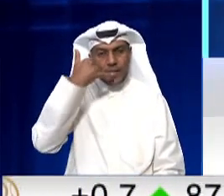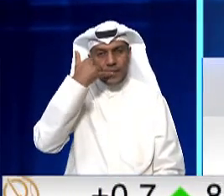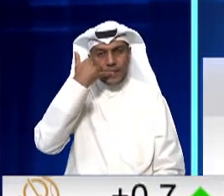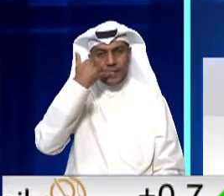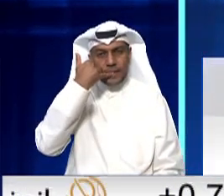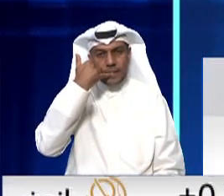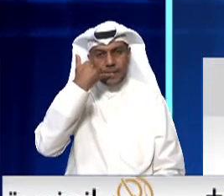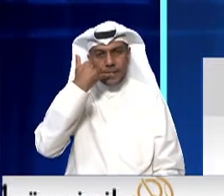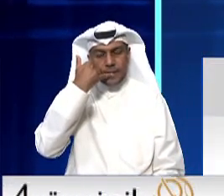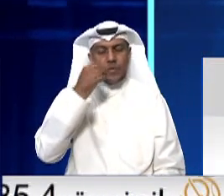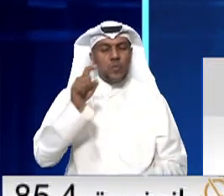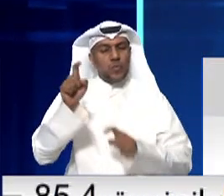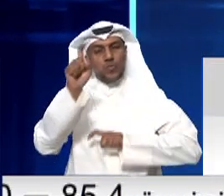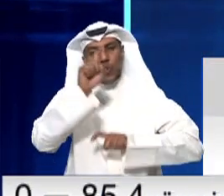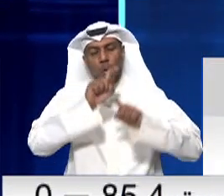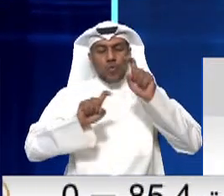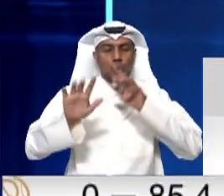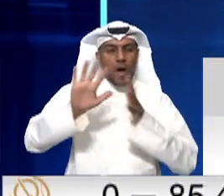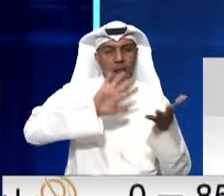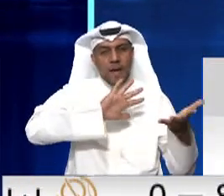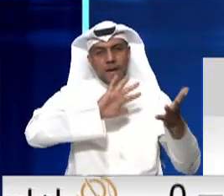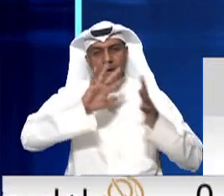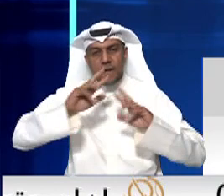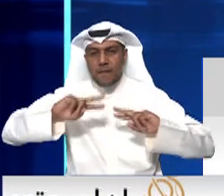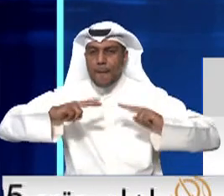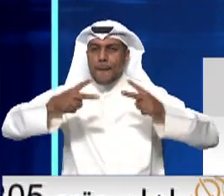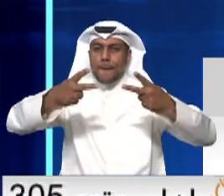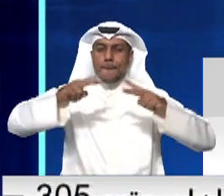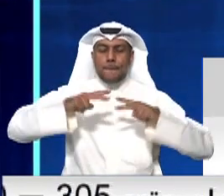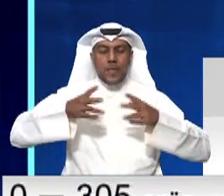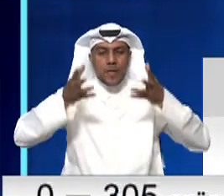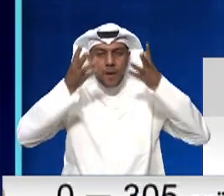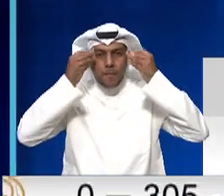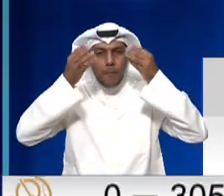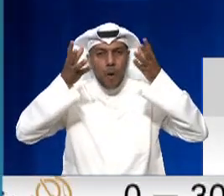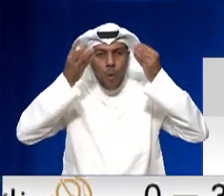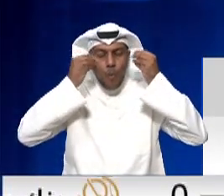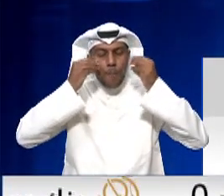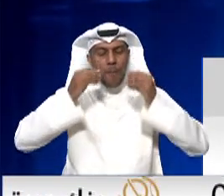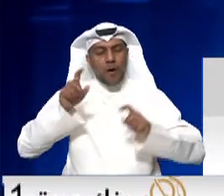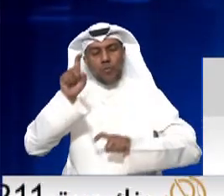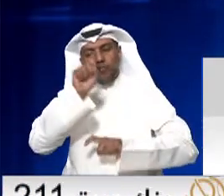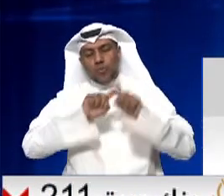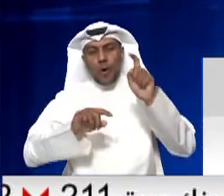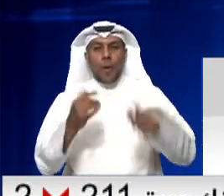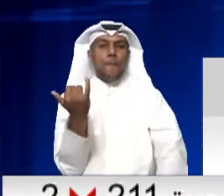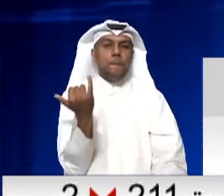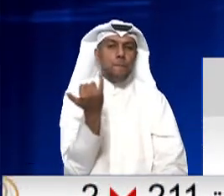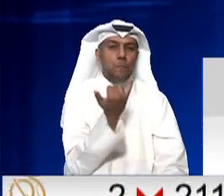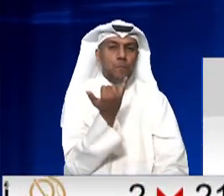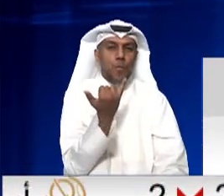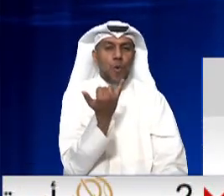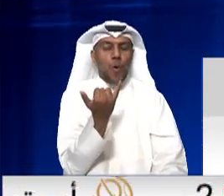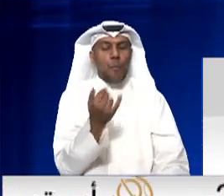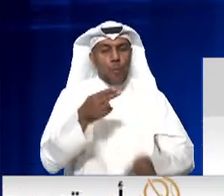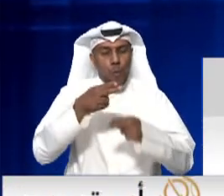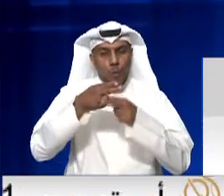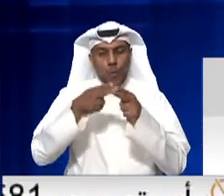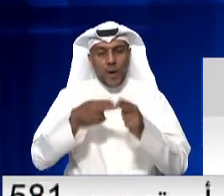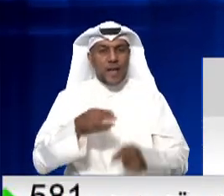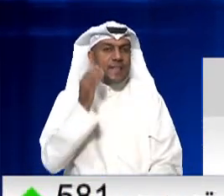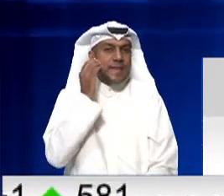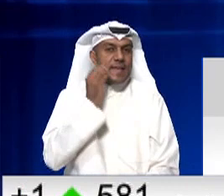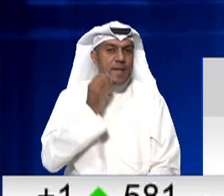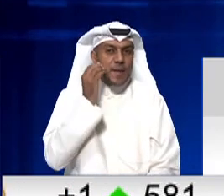تبادل وجهات النظر حول العديد من القضايا والموضوعات التي تهم الجانبين بالاضافه الى مناقشه اهم